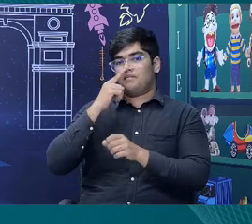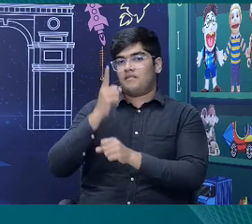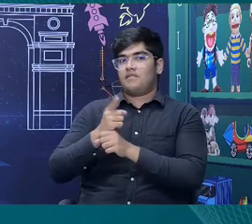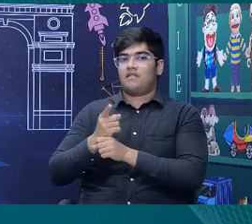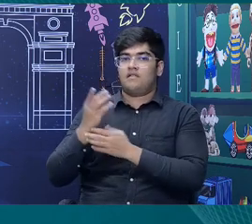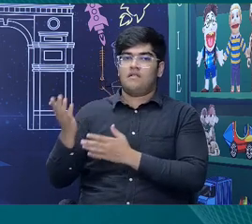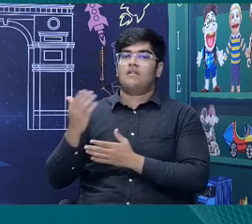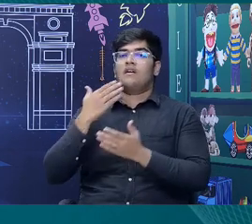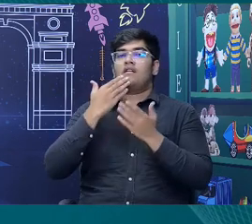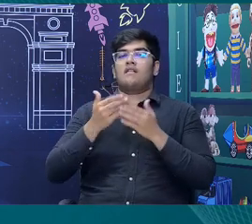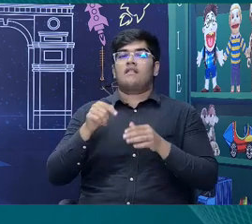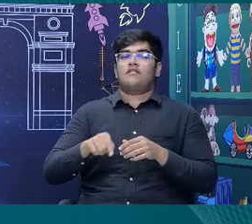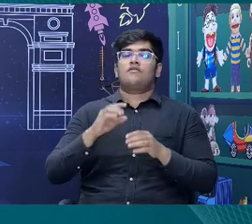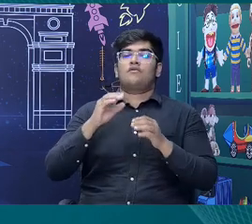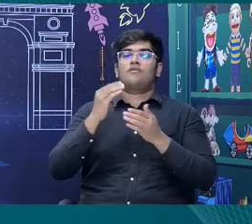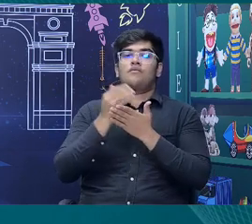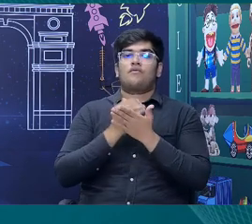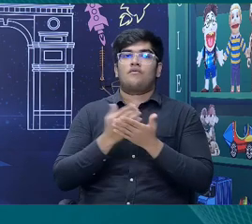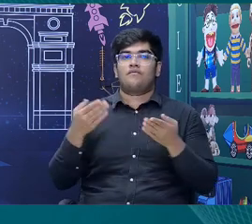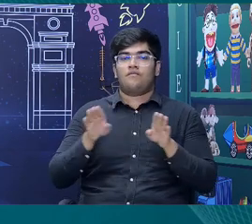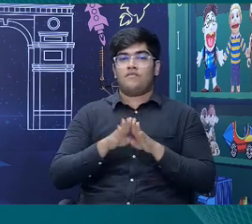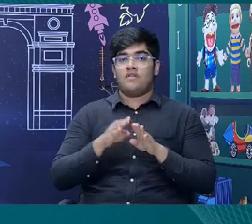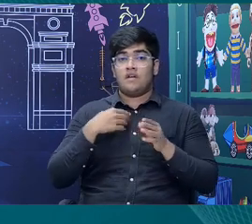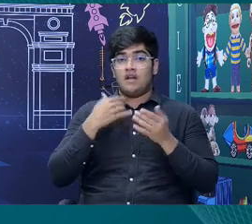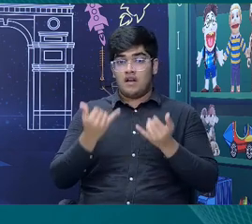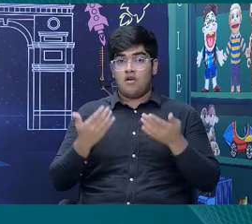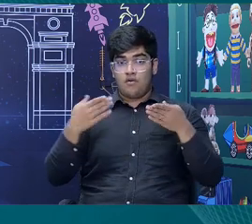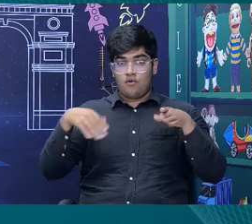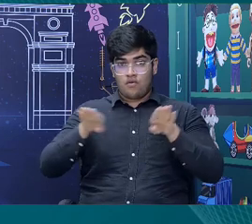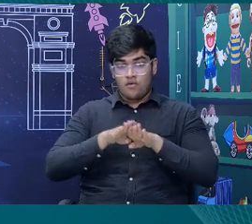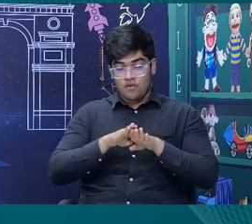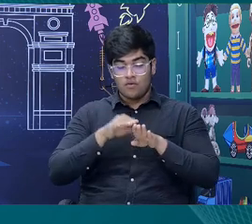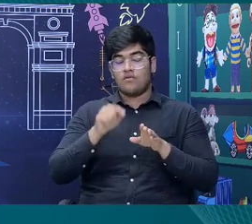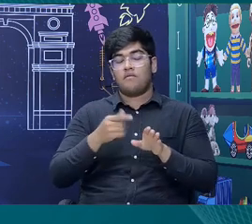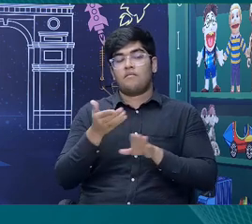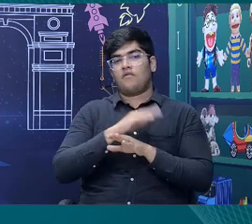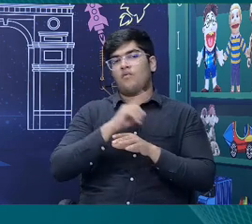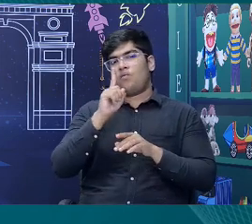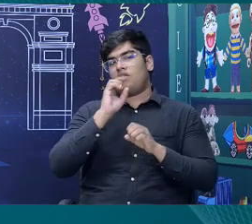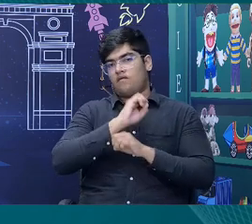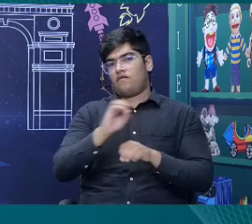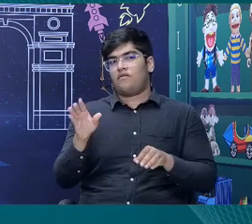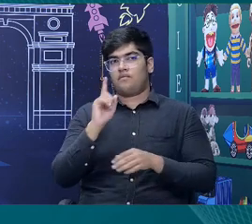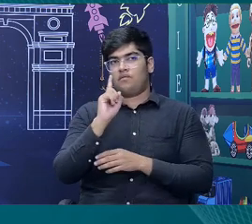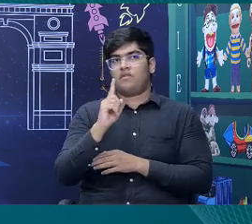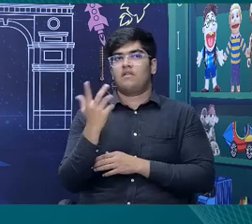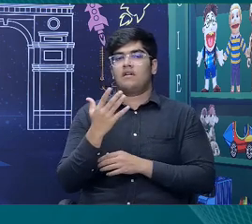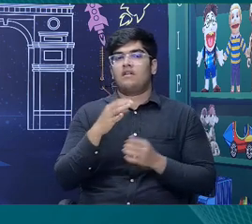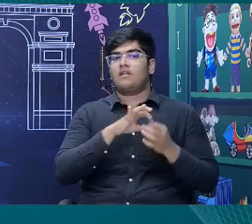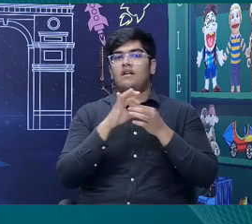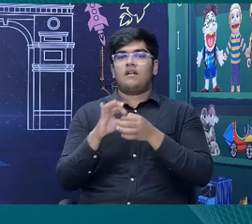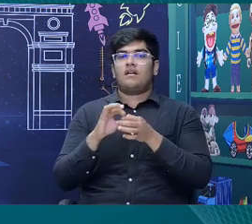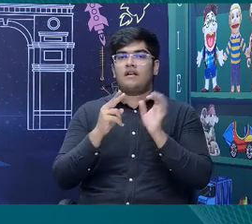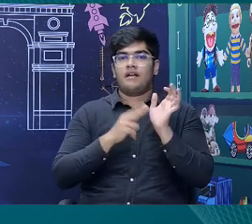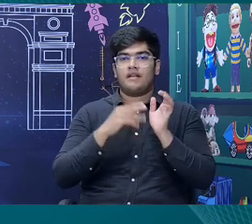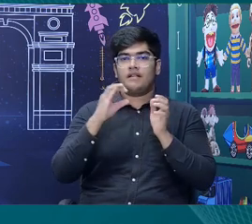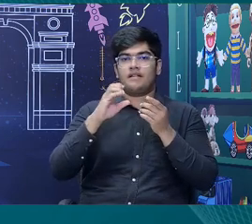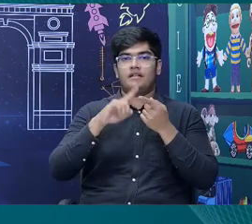बीइंग द पार्ट ऑफ़ दिस सेशन एंड बिफोर आई लीव आई हैव अनदर अनाउंसमेंट टू मेक दैट इज़ रिलेटेड टू एनसीईआरटी